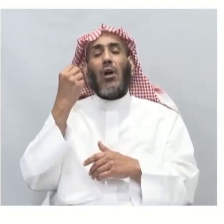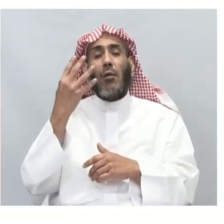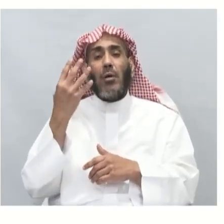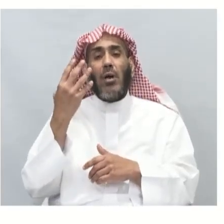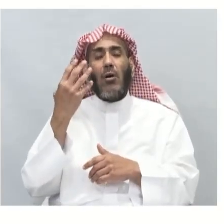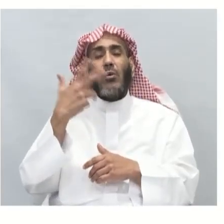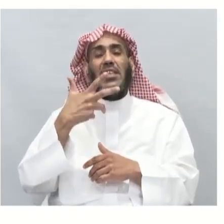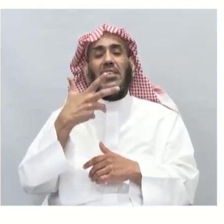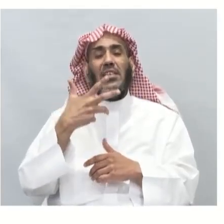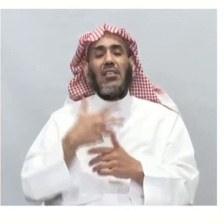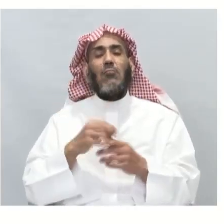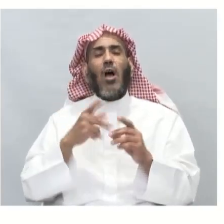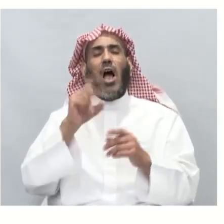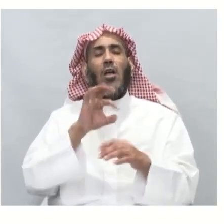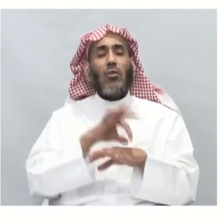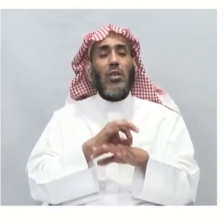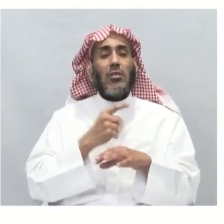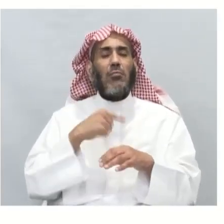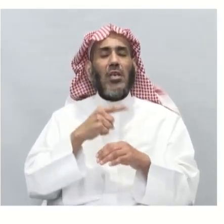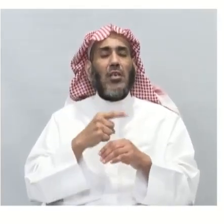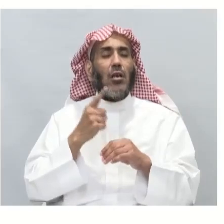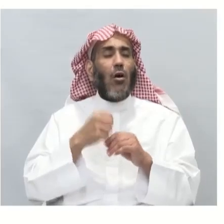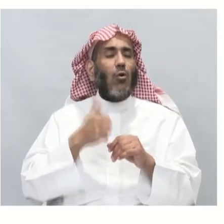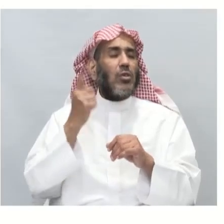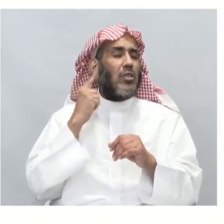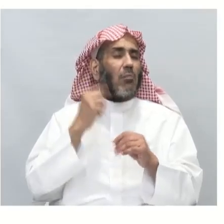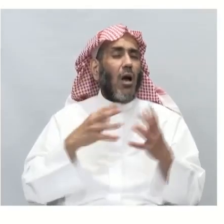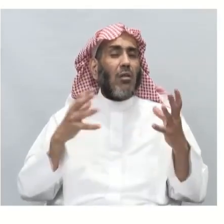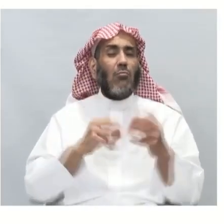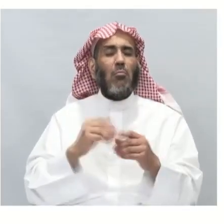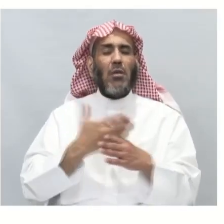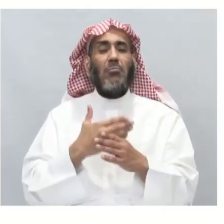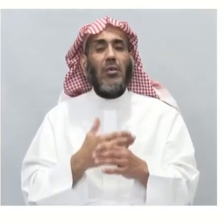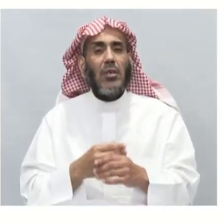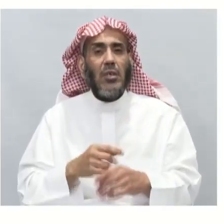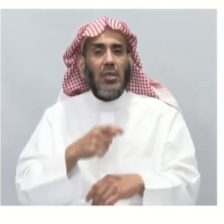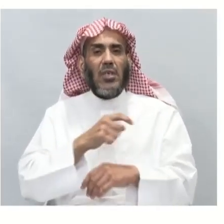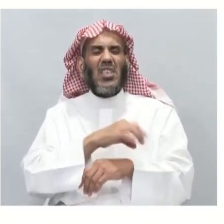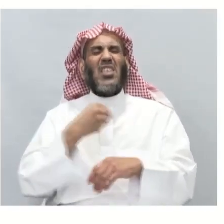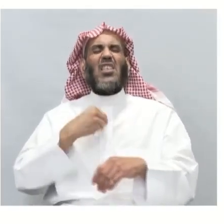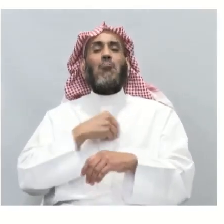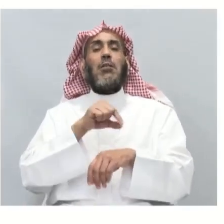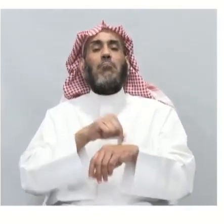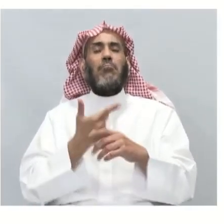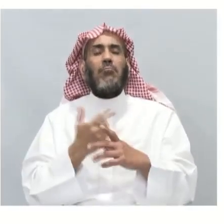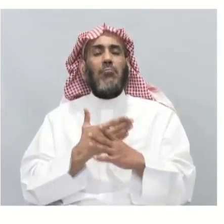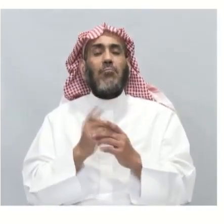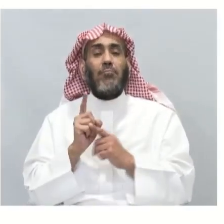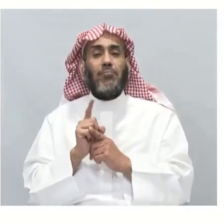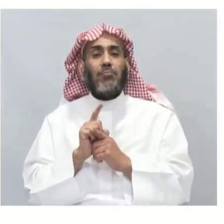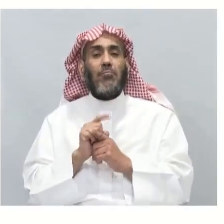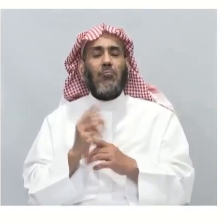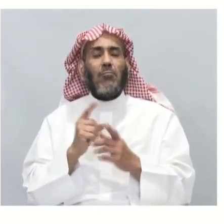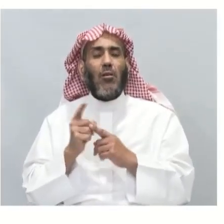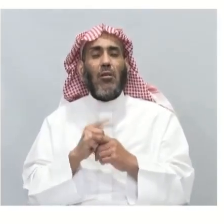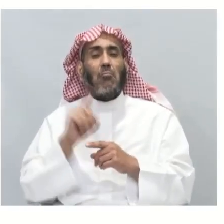علل او اي الناس بحاجه الى الى حسن الاستماع اكثر ثم علل الطبيب لماذا نقول